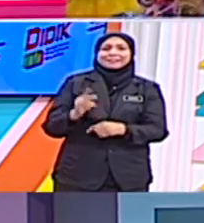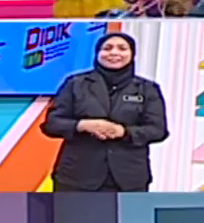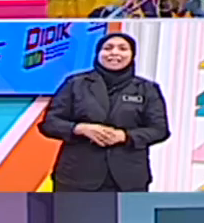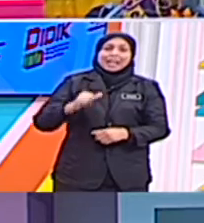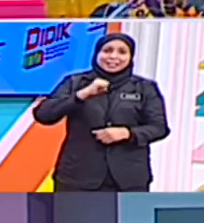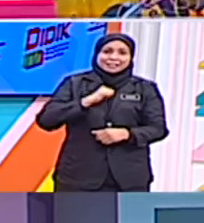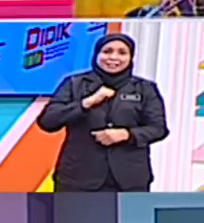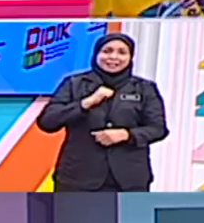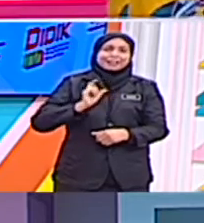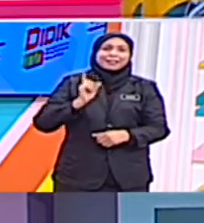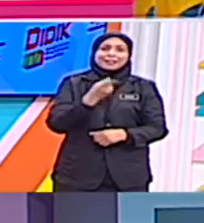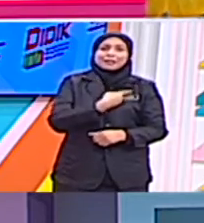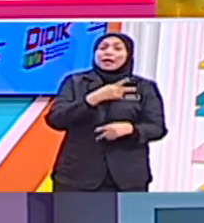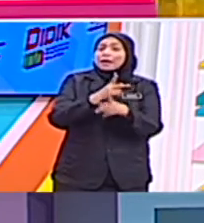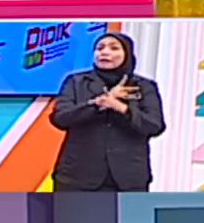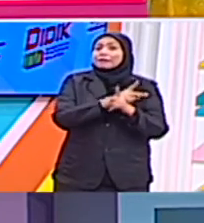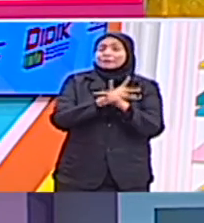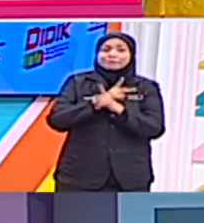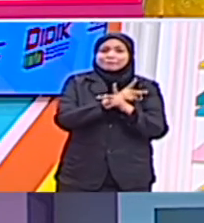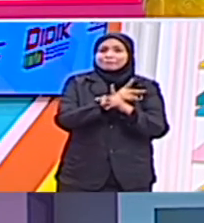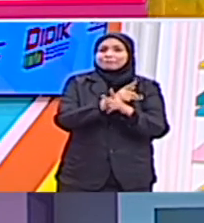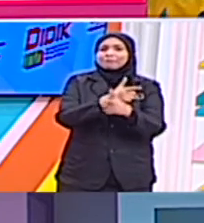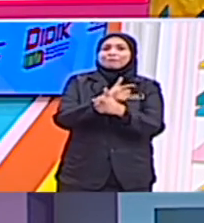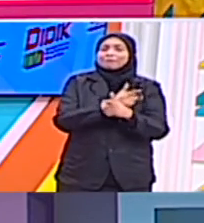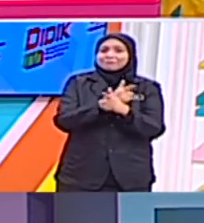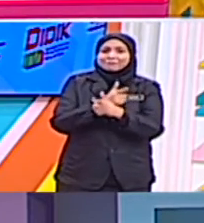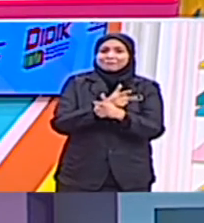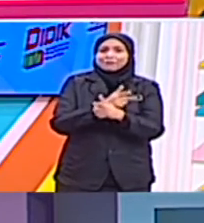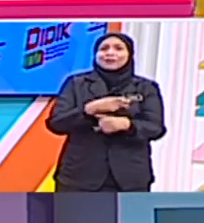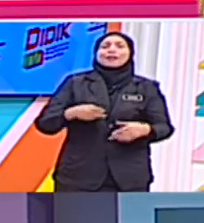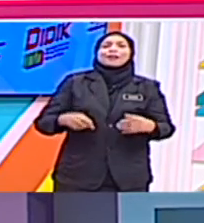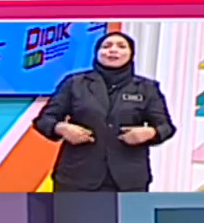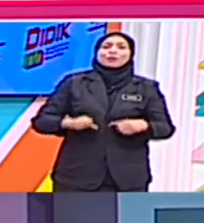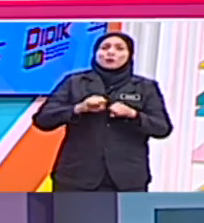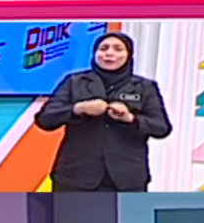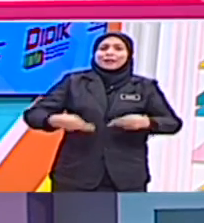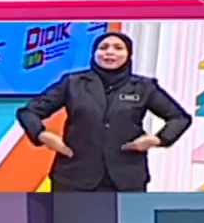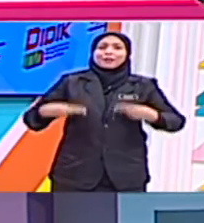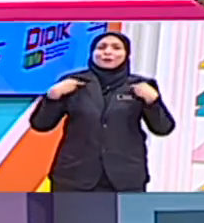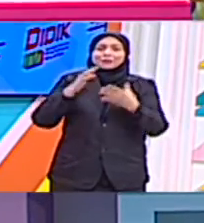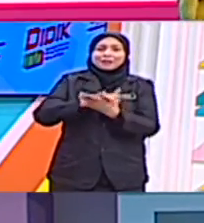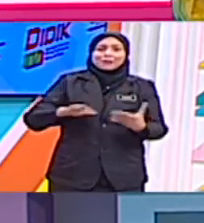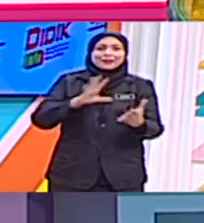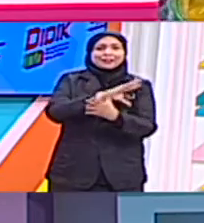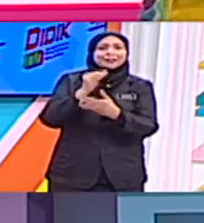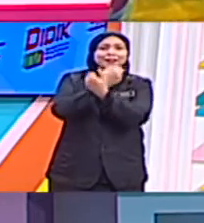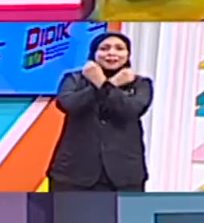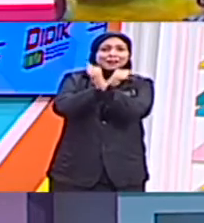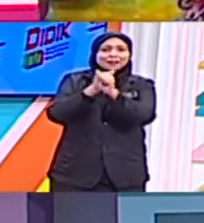Diri kita harus kita lindungkan agar hidup selamat dan